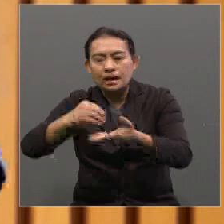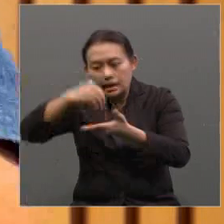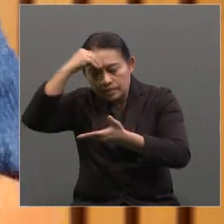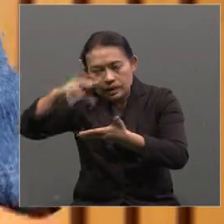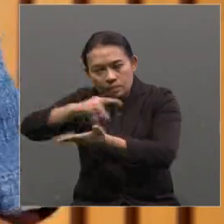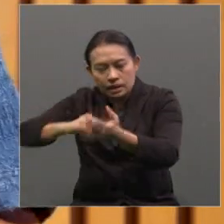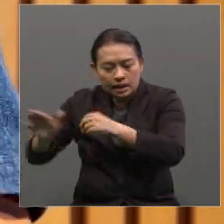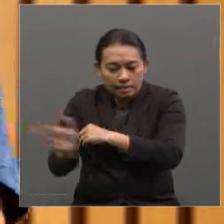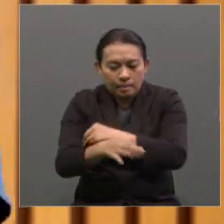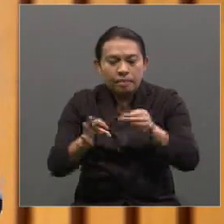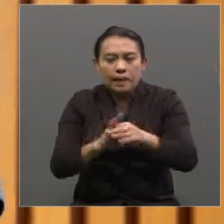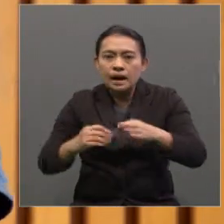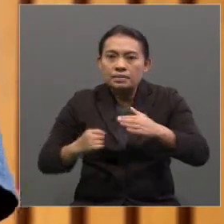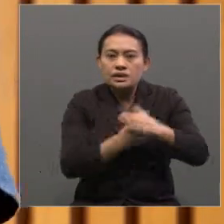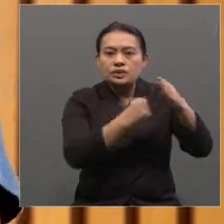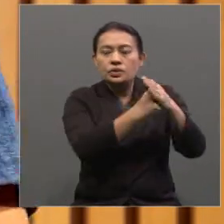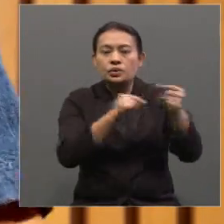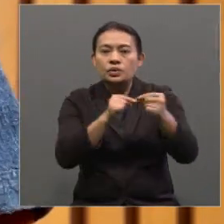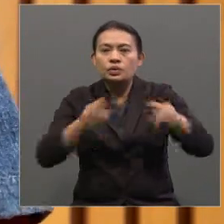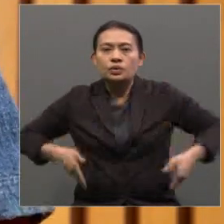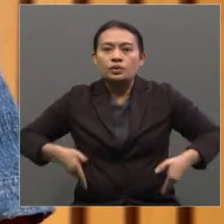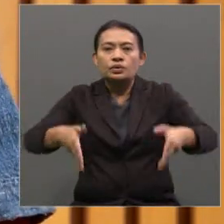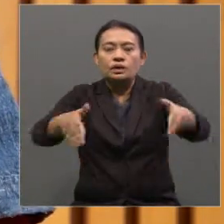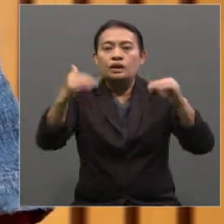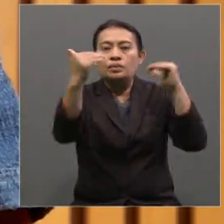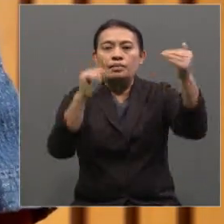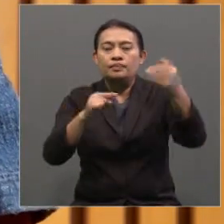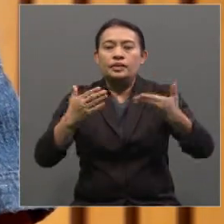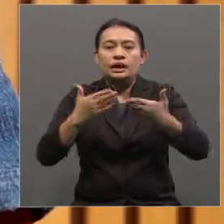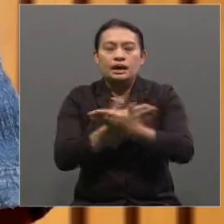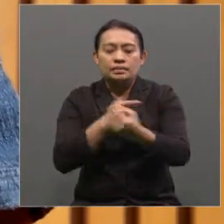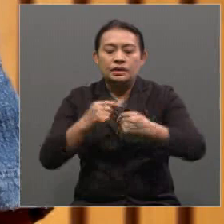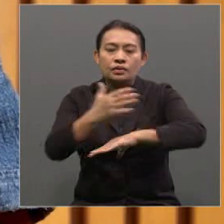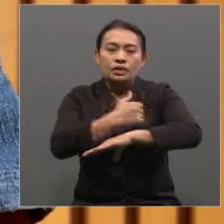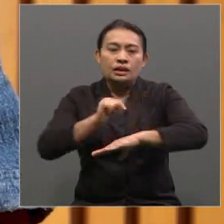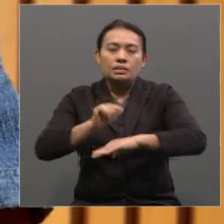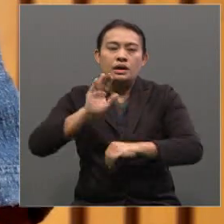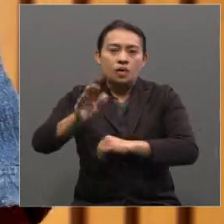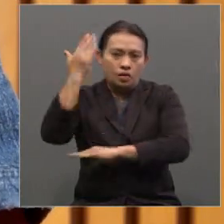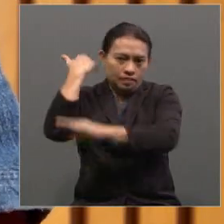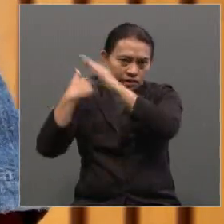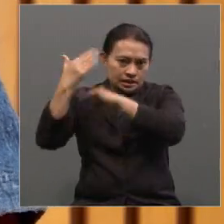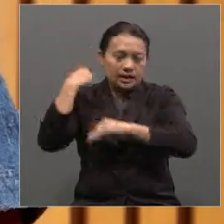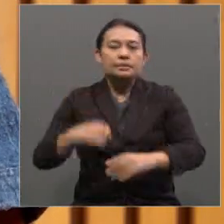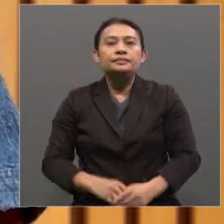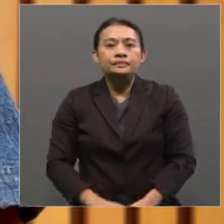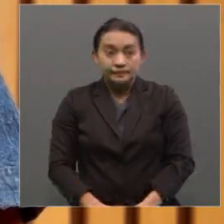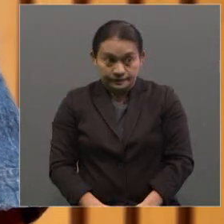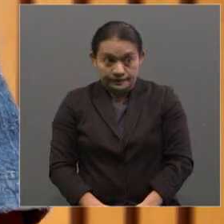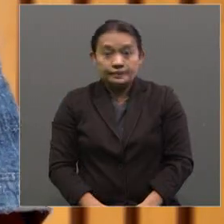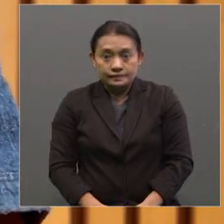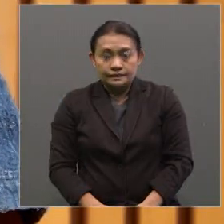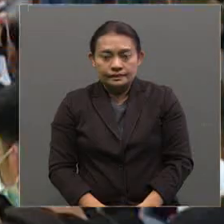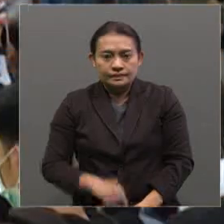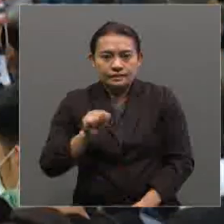ก็มาร่วมกันต่อสู้ที่ถนนราชดำเนินก ็ เป็นการเปลี่ยนแปลงทางการเมืองอีกหน้าหนึ่งของทางประวัติศาสตร ์ ใช่ไหมครับหรือว่าเอาย่อม